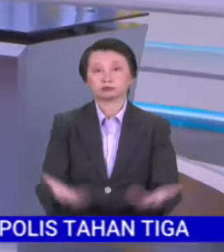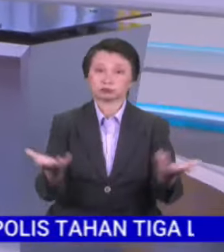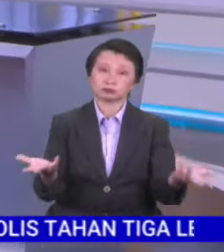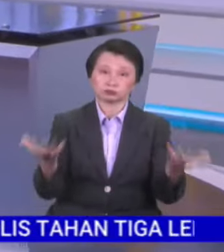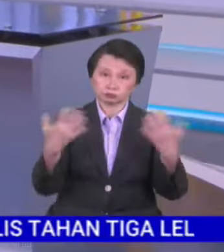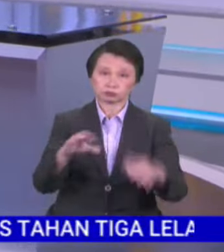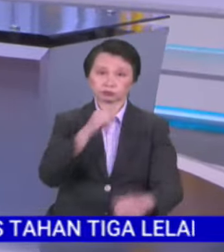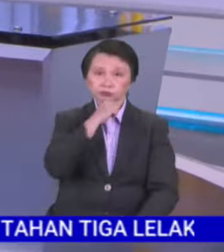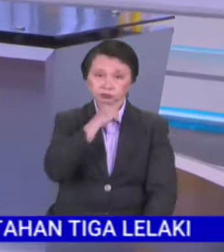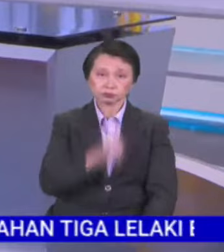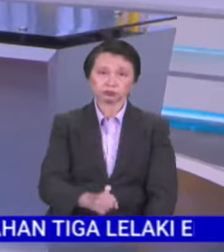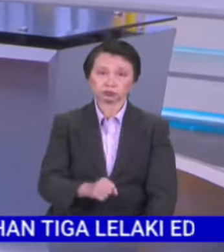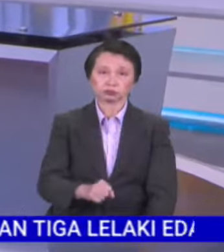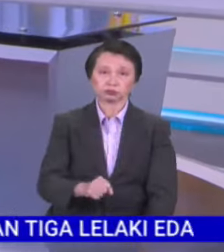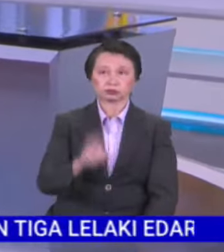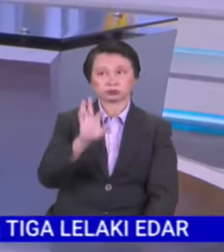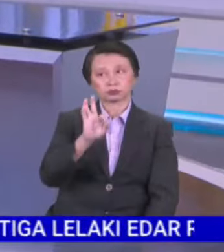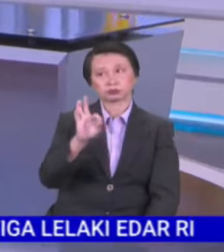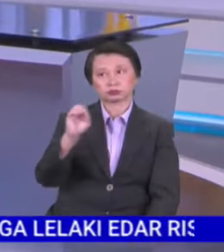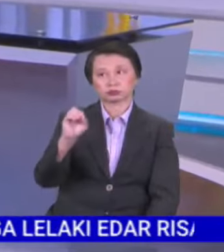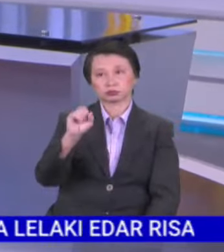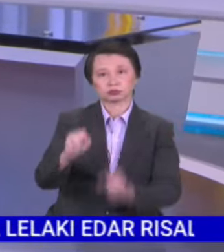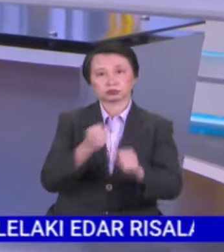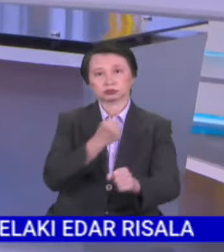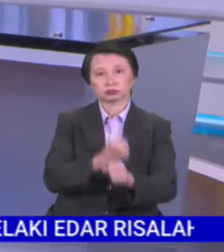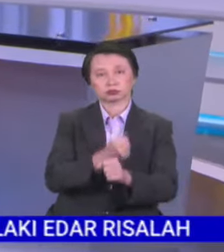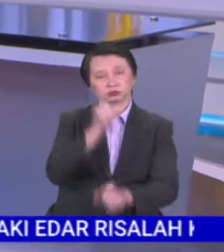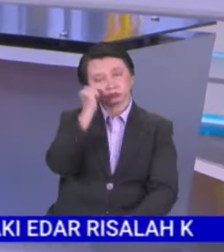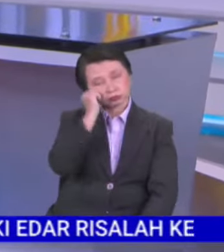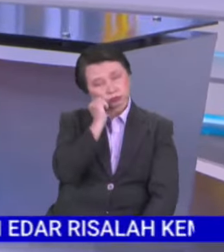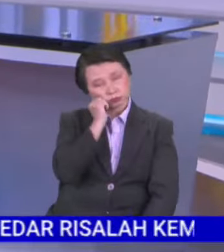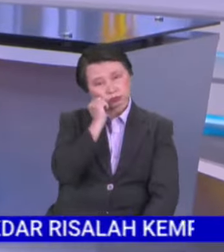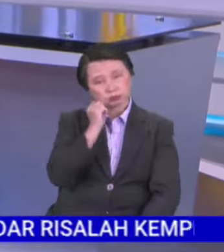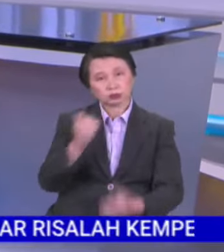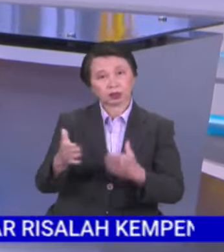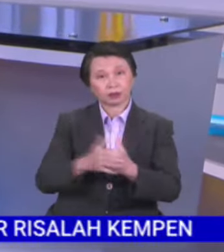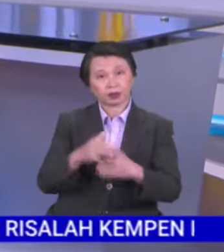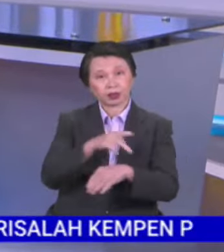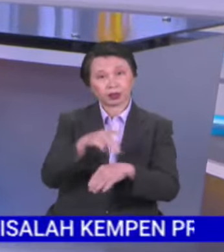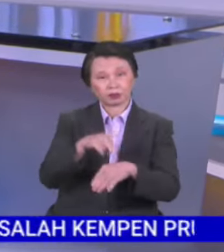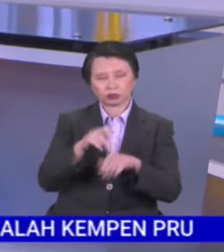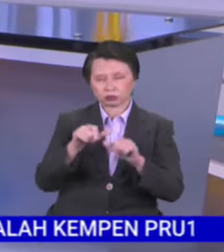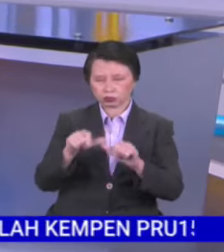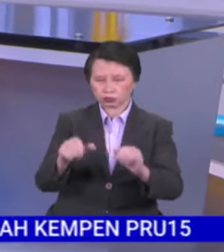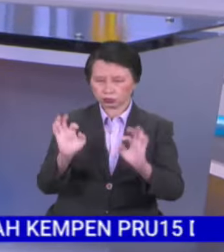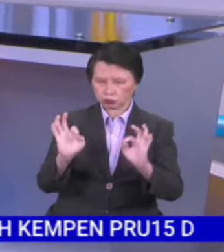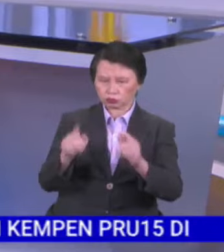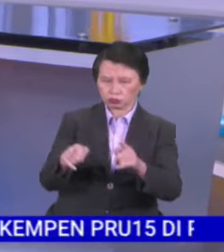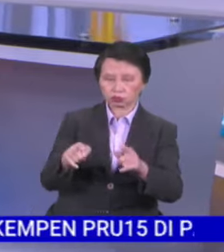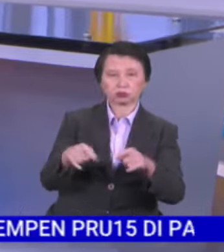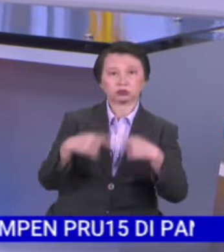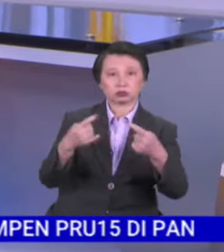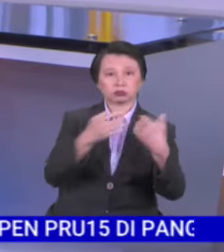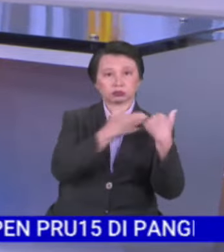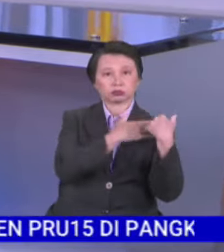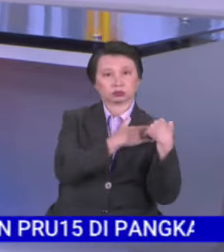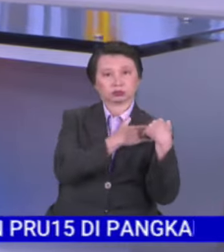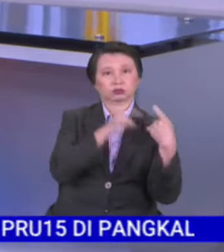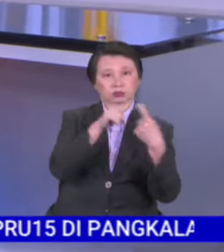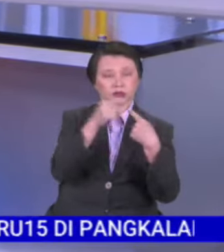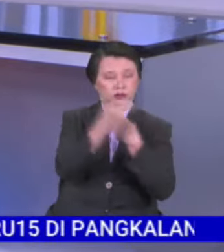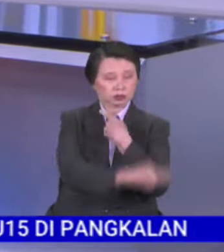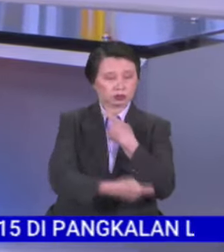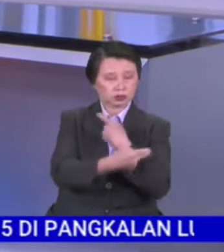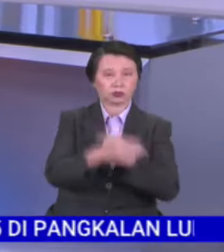Walaupun telah berusia lebih 90 tahun, seorang warga emas di Balik Pulau terus bersemangat untuk menunaikan tanggungjawab kepada